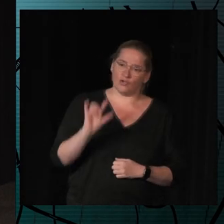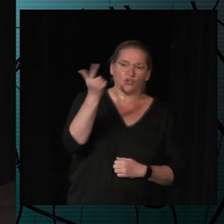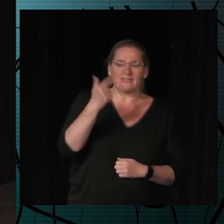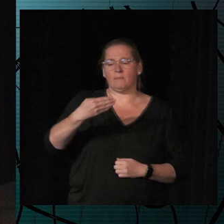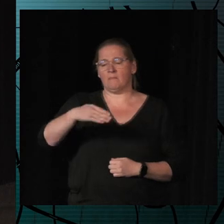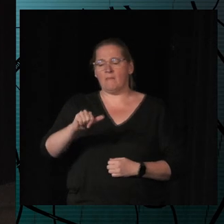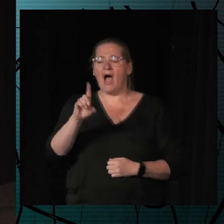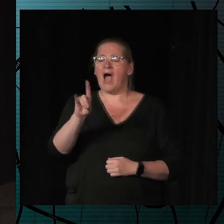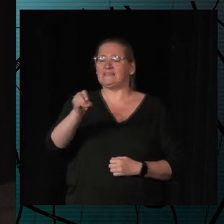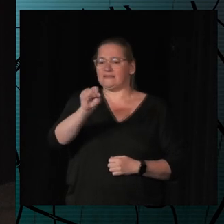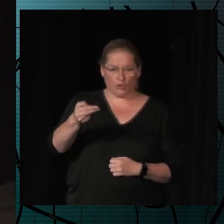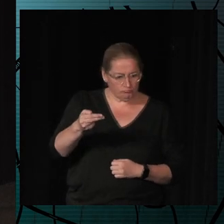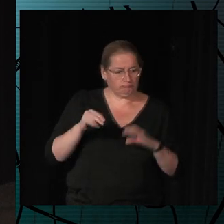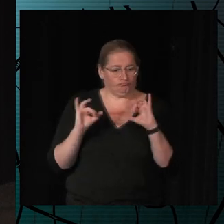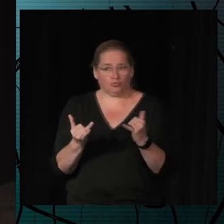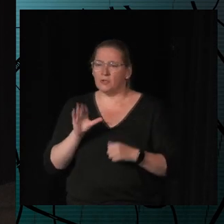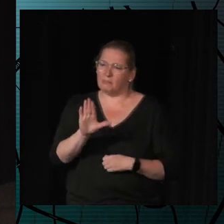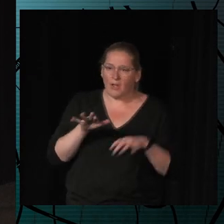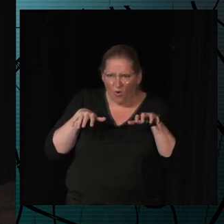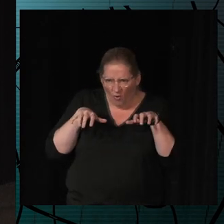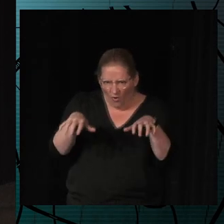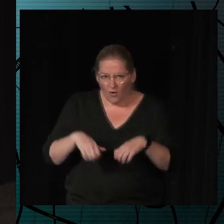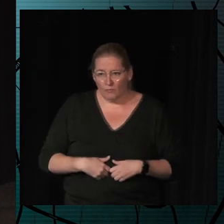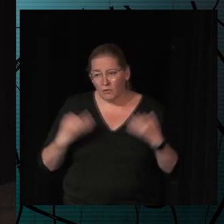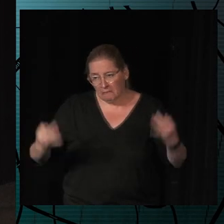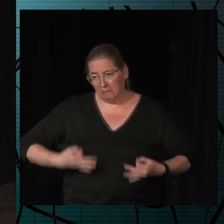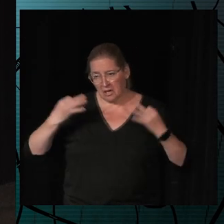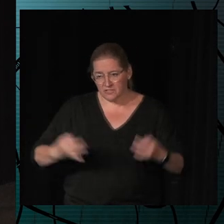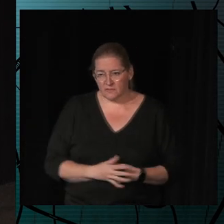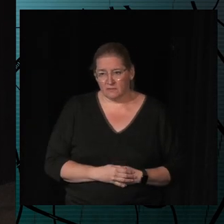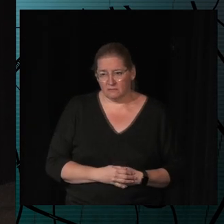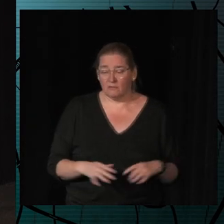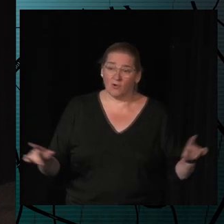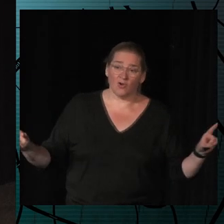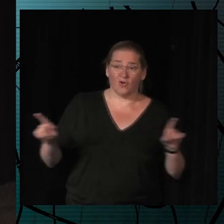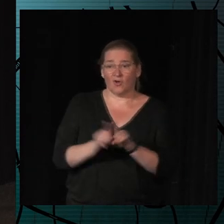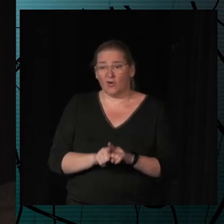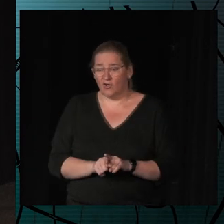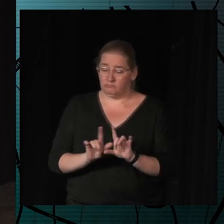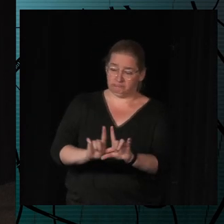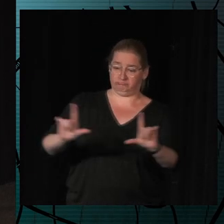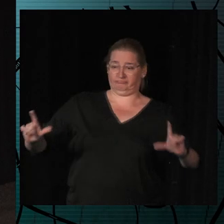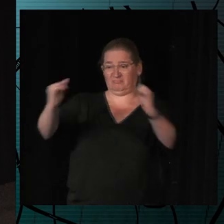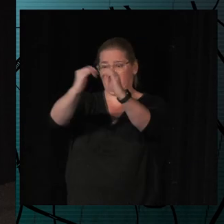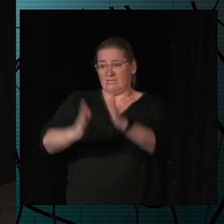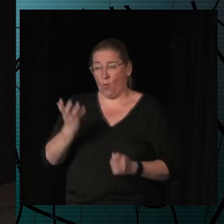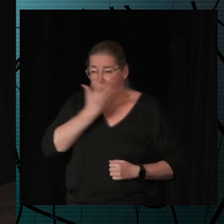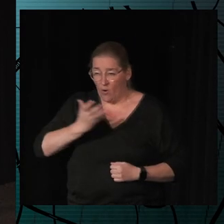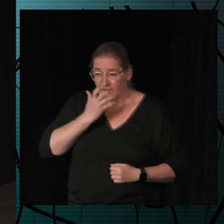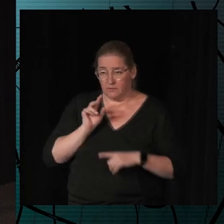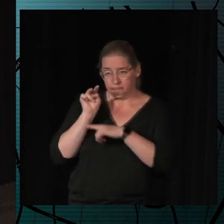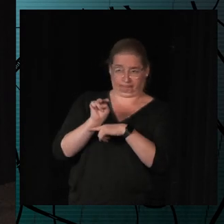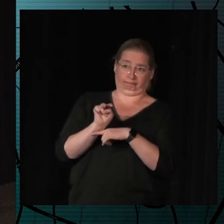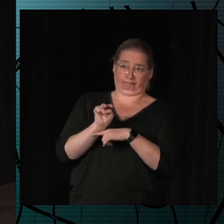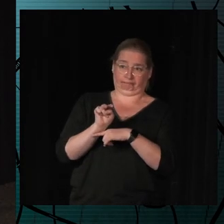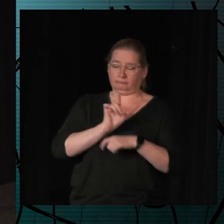Madison qui est un jeu d'horreur alors très classique en vue subjective dans une maison absolument abominable terrifiante